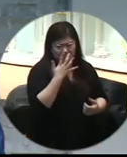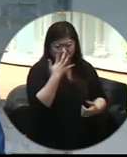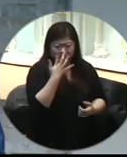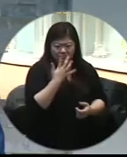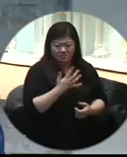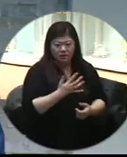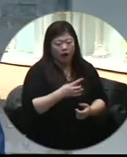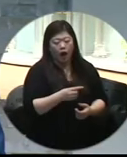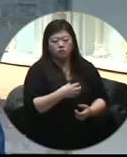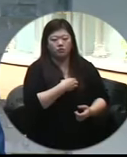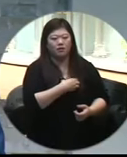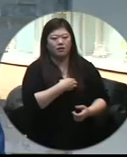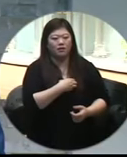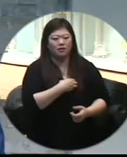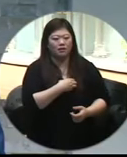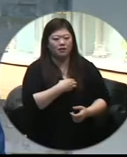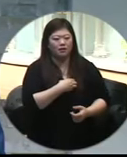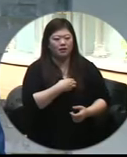사람들은요,